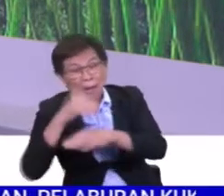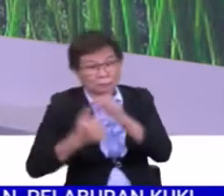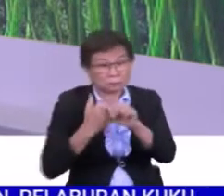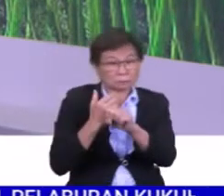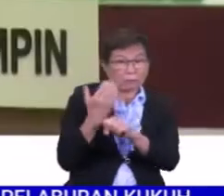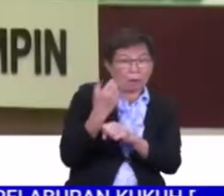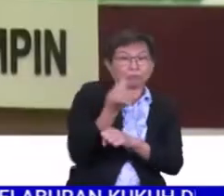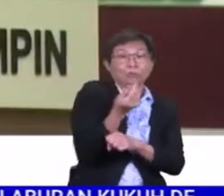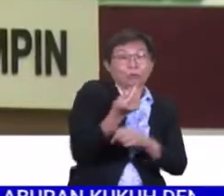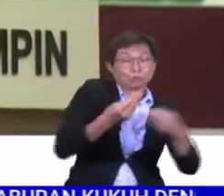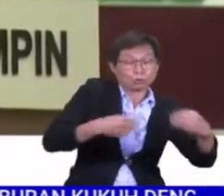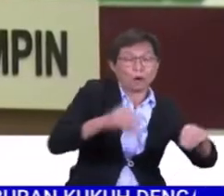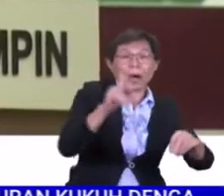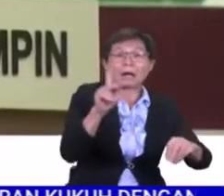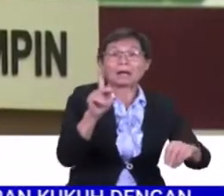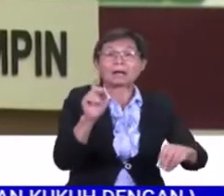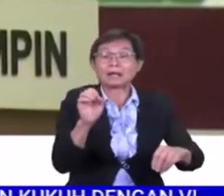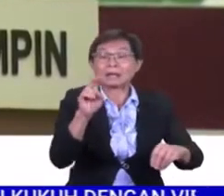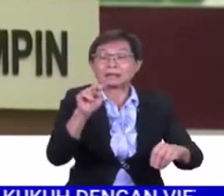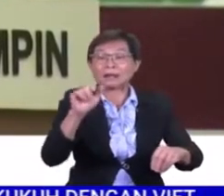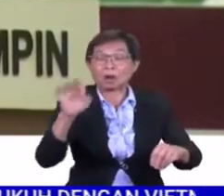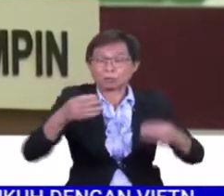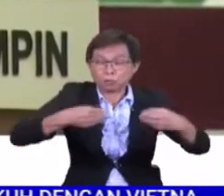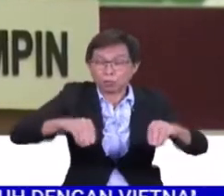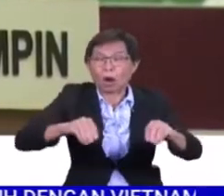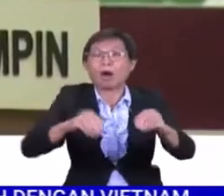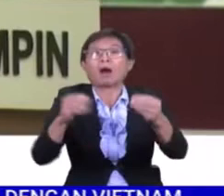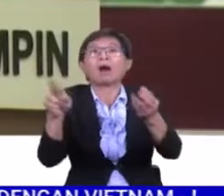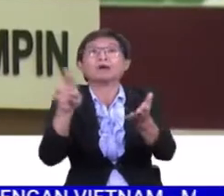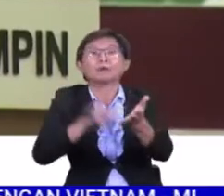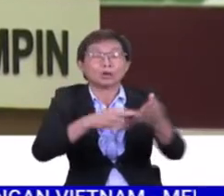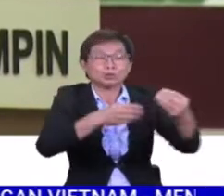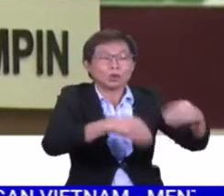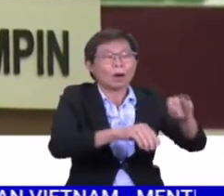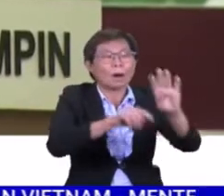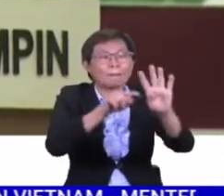lalu, nilai jualan kenaf mencatatkan nilai jualan